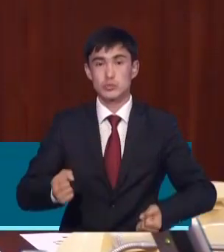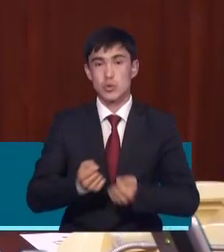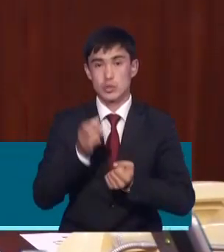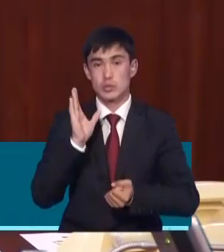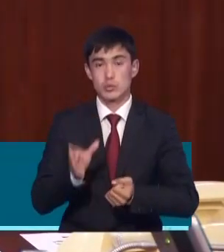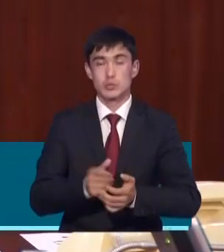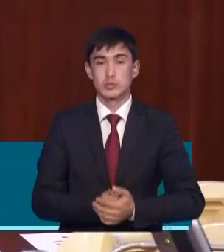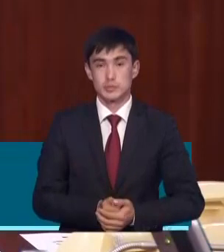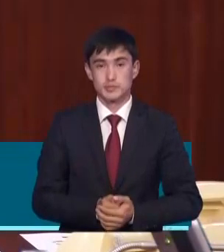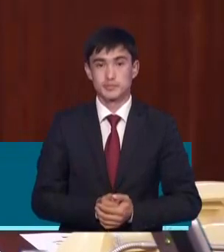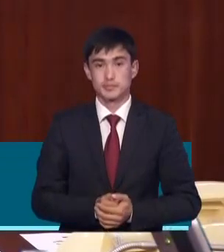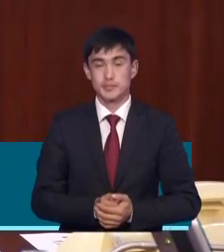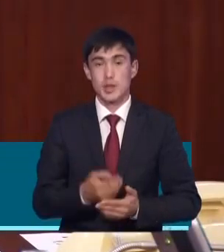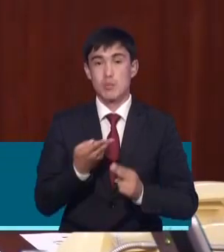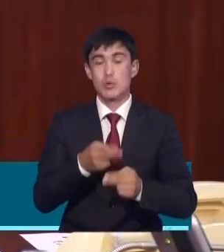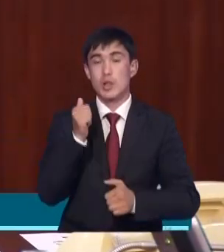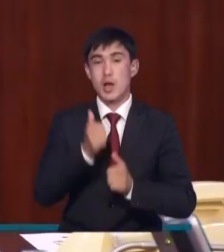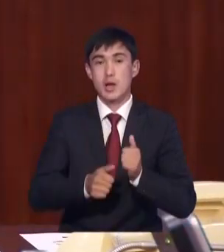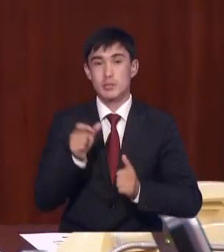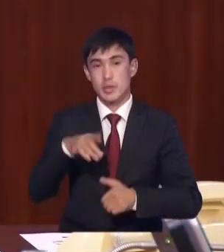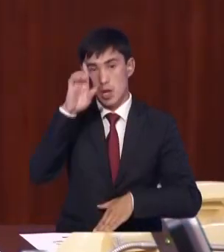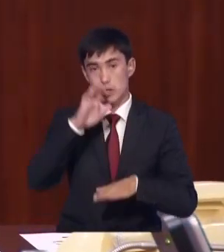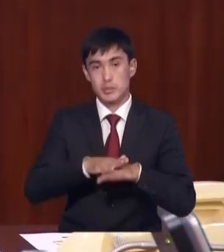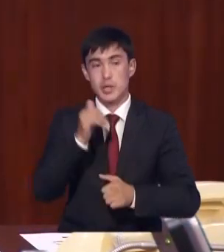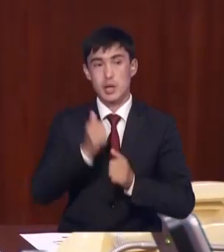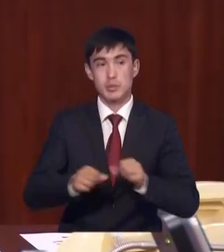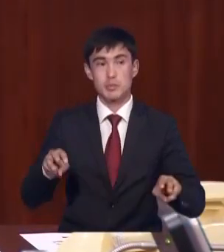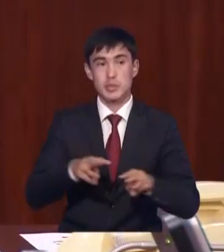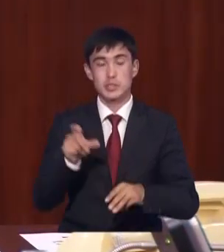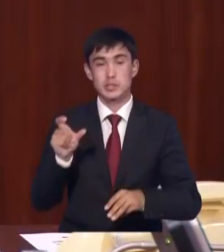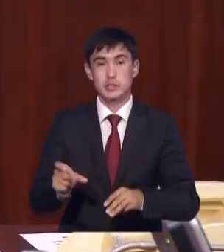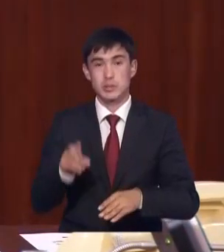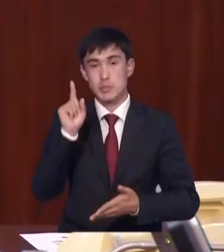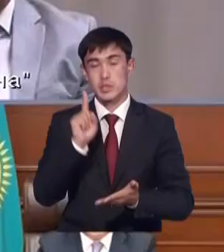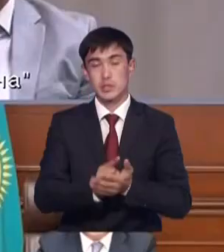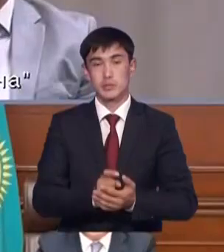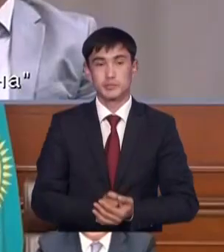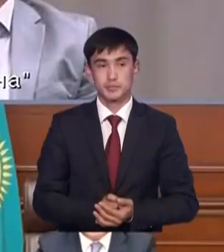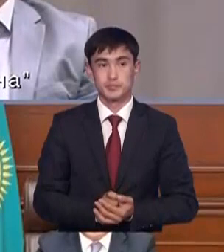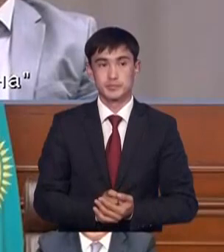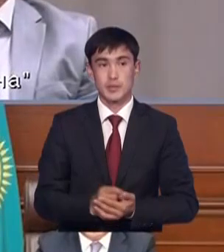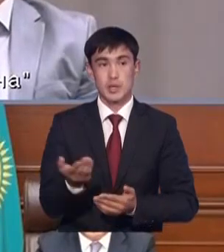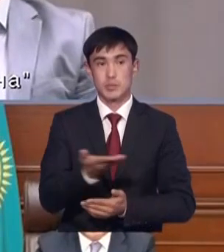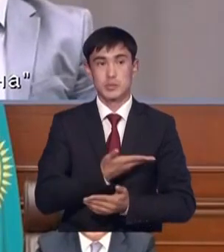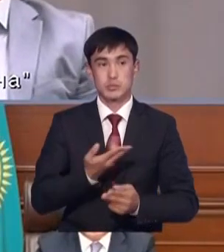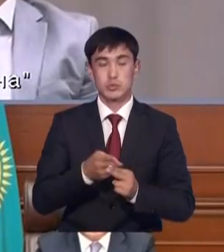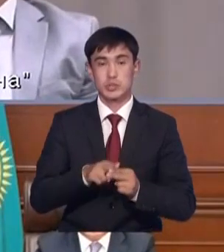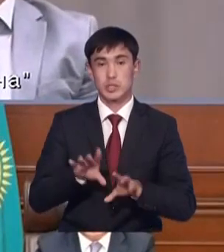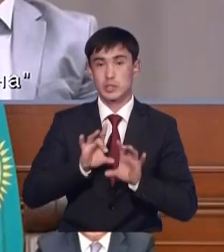қолдайтын боламыз. Бұл әрбір әкімнің, әрбір министрдің міндеті. Біз бұл